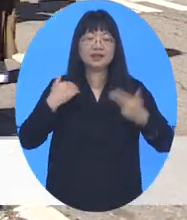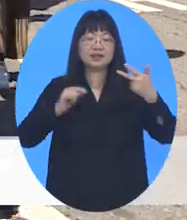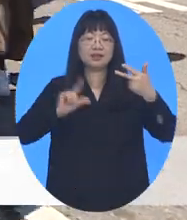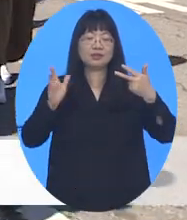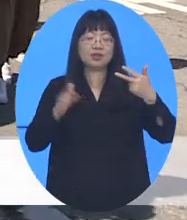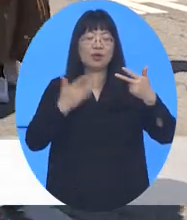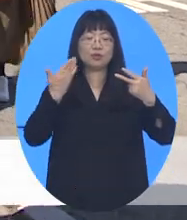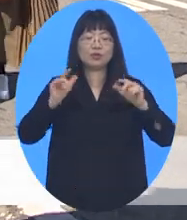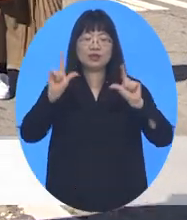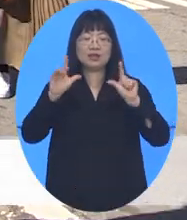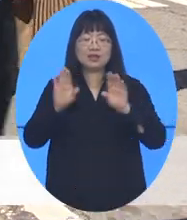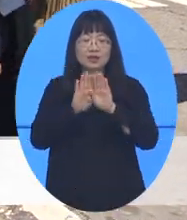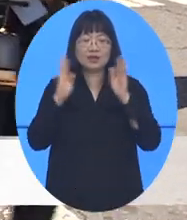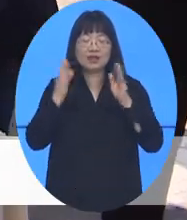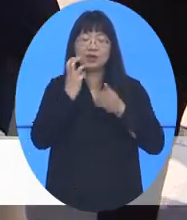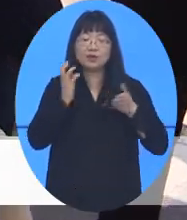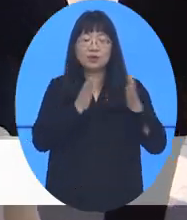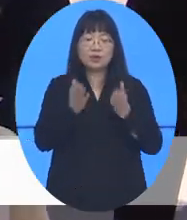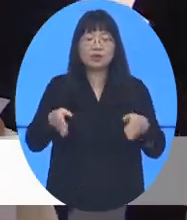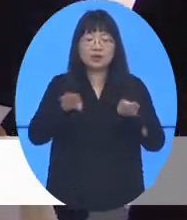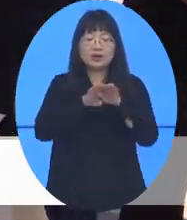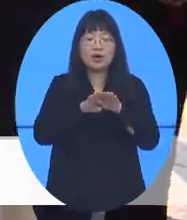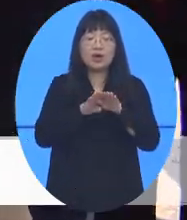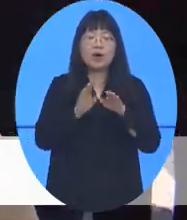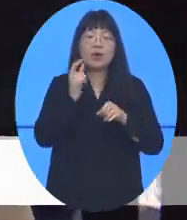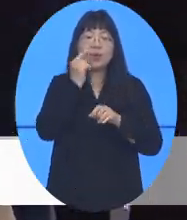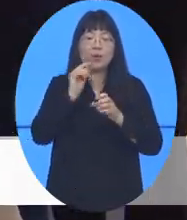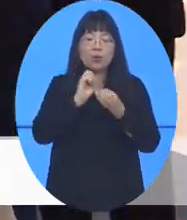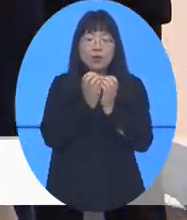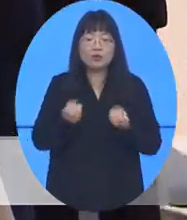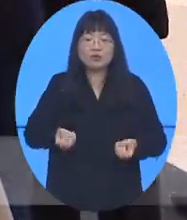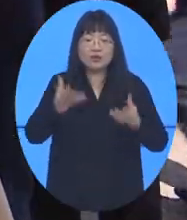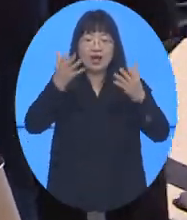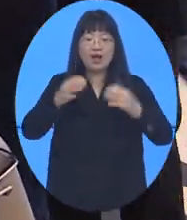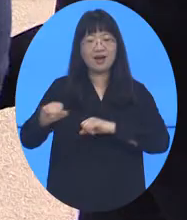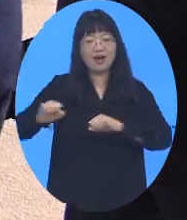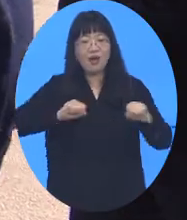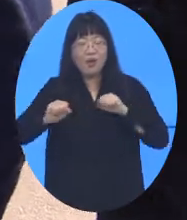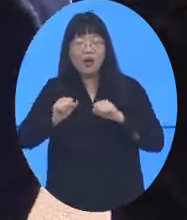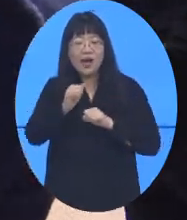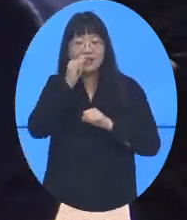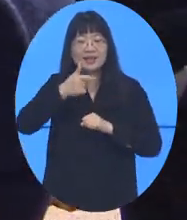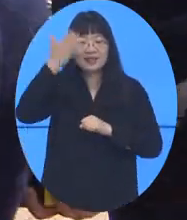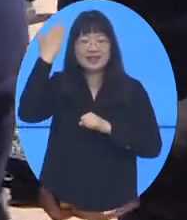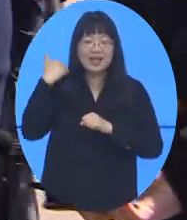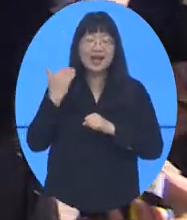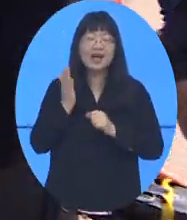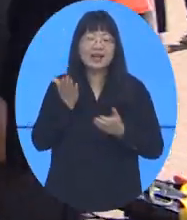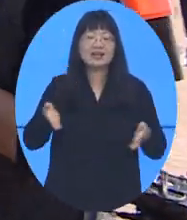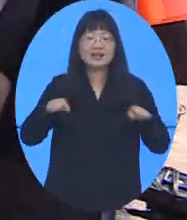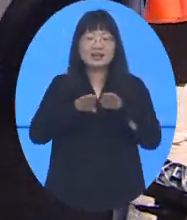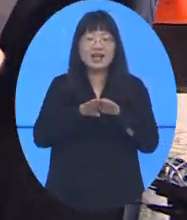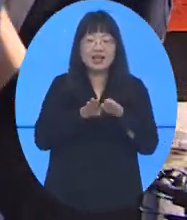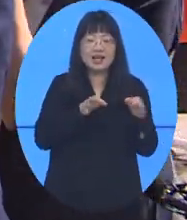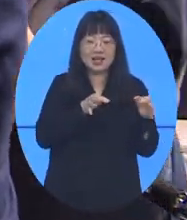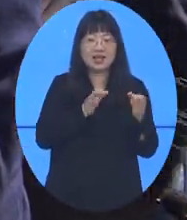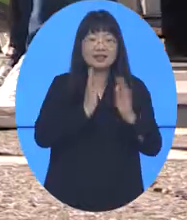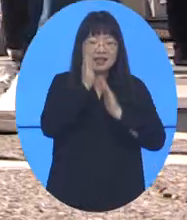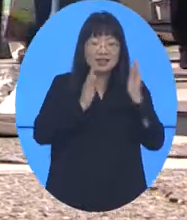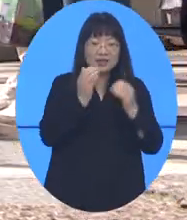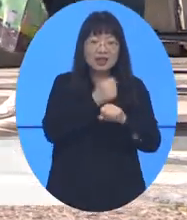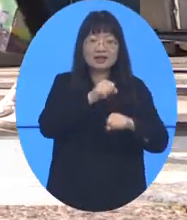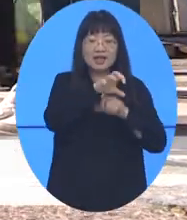지난 7일부터 9일까지 열린 경기도청 봄꽃축제. 모처럼 활기를 찾은 예청사 잔디광장과 주변